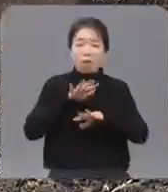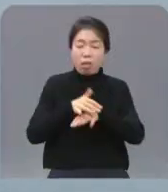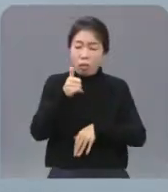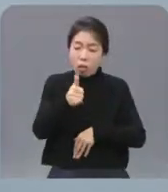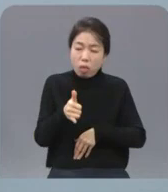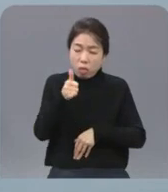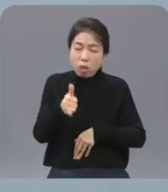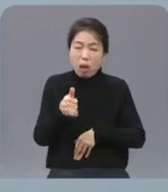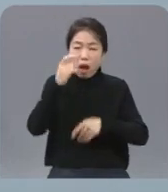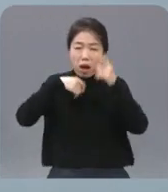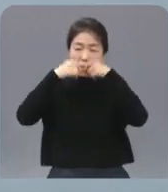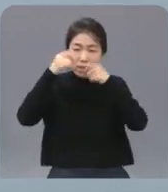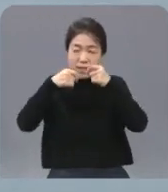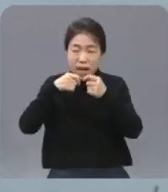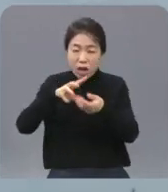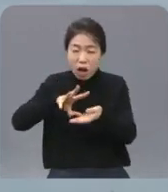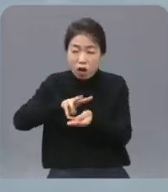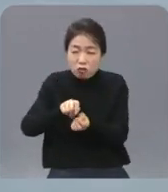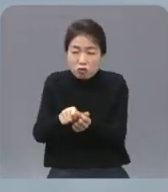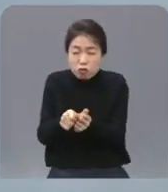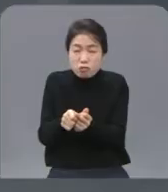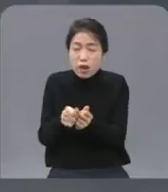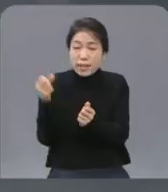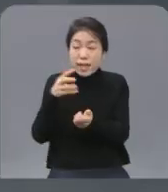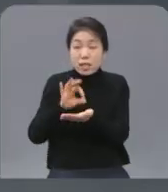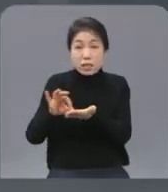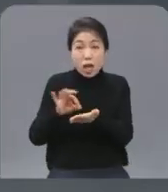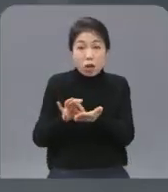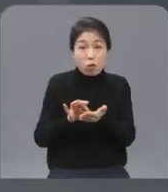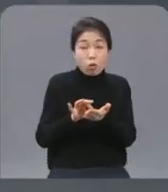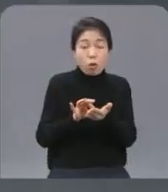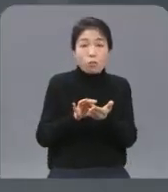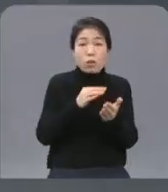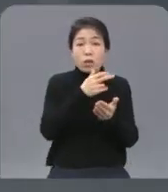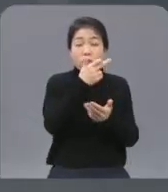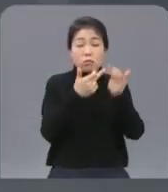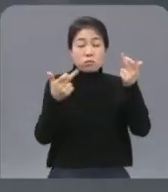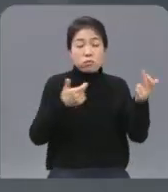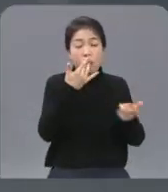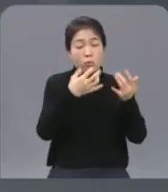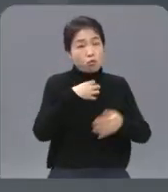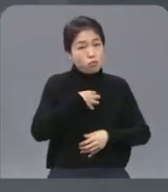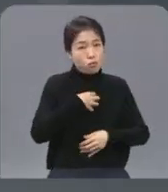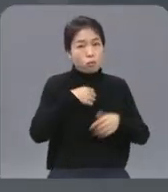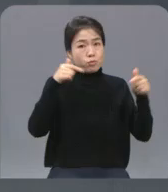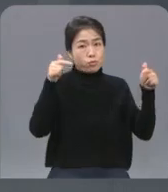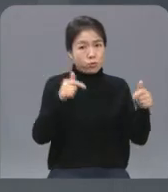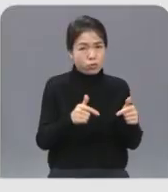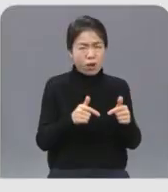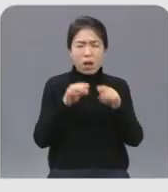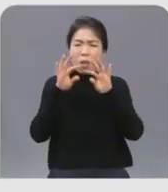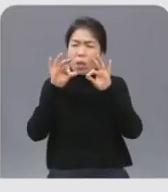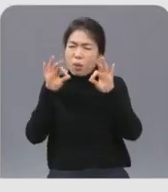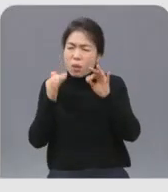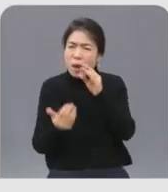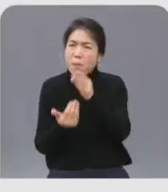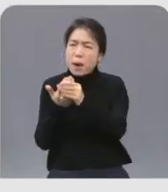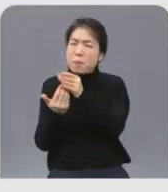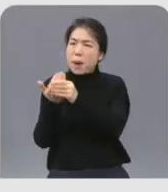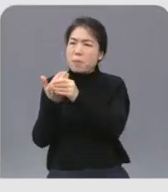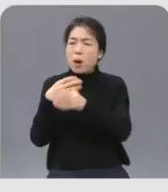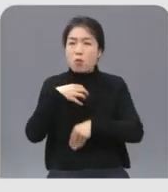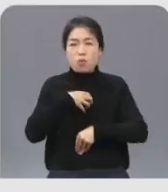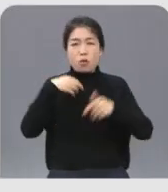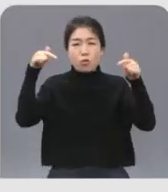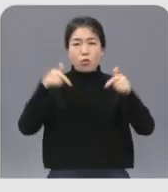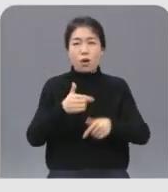갈아 재활용하면 산불 위험을 낮추고 미세먼지 발생도 줄일 수 있습니다 한 해 평균 500건 가까이